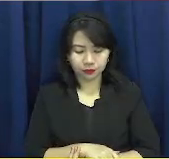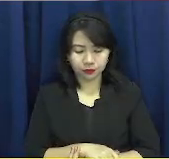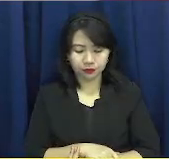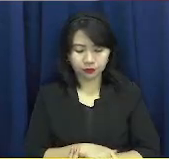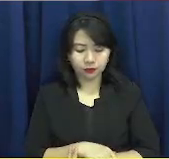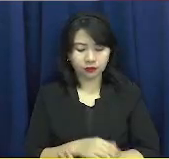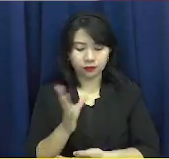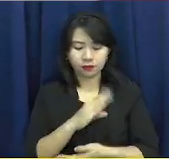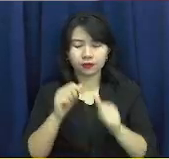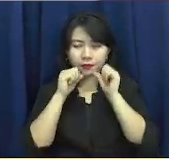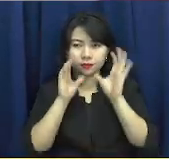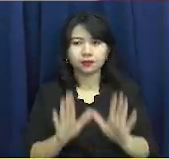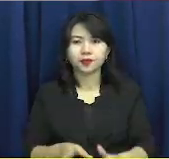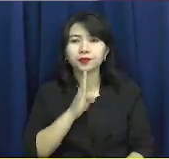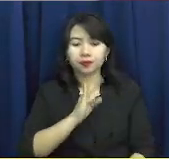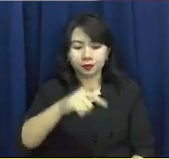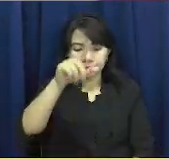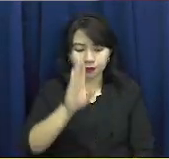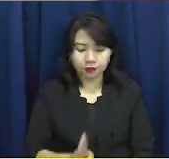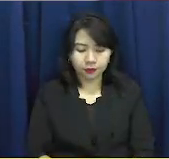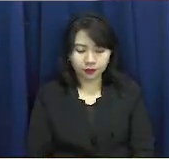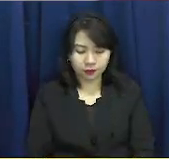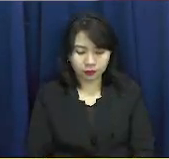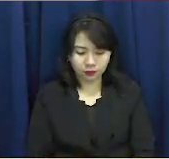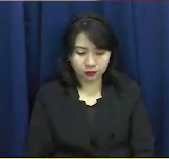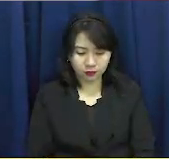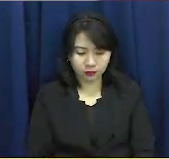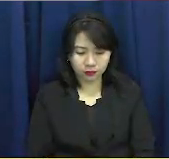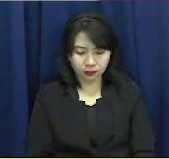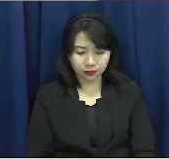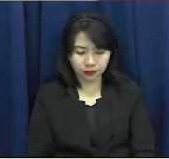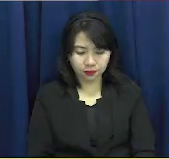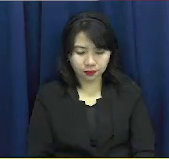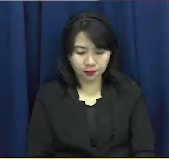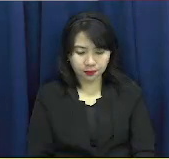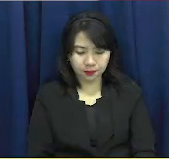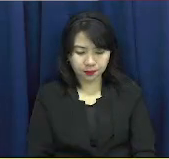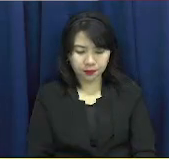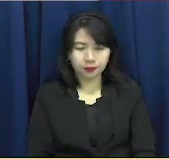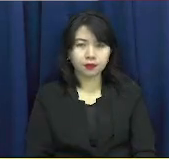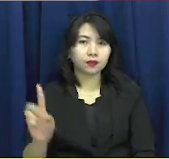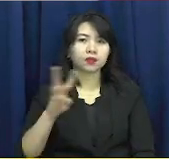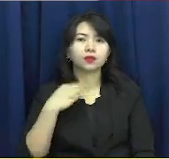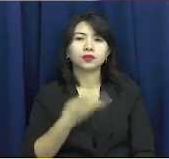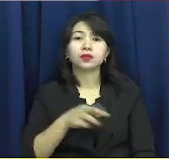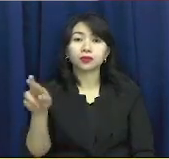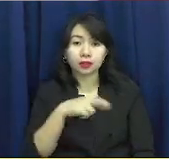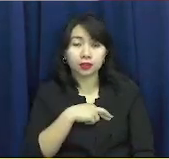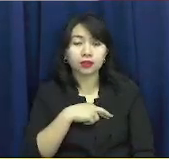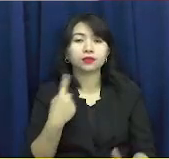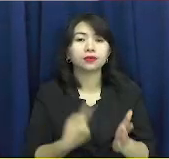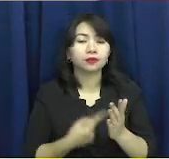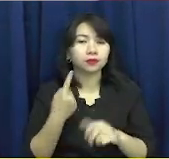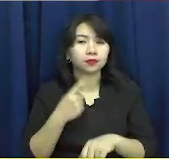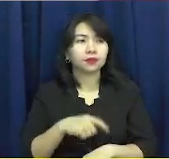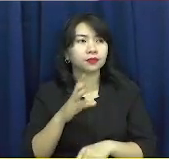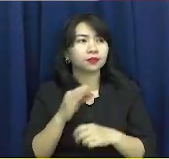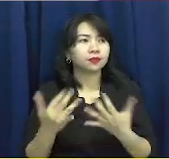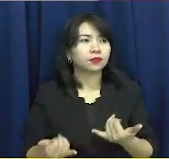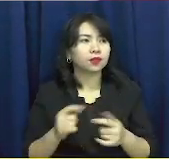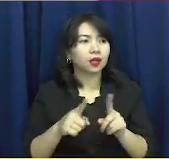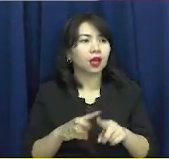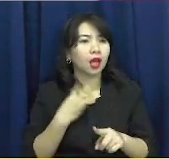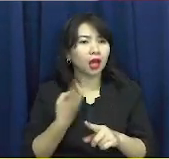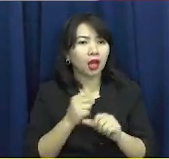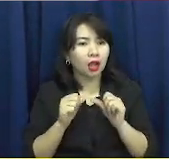pinagpala sa ating pong tayo po ay pinagpala sa ating pong tinanggap ngayong tanghali po na ito at sa pagpapatuloy po